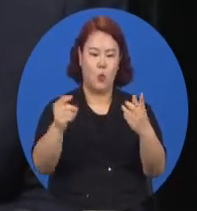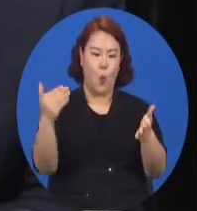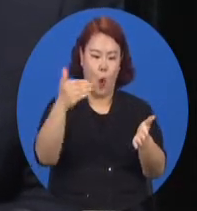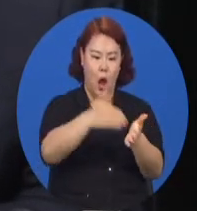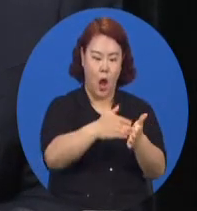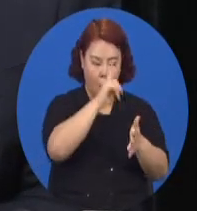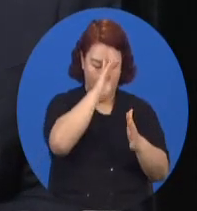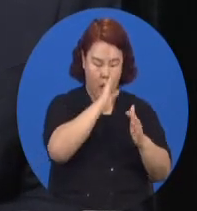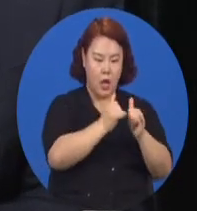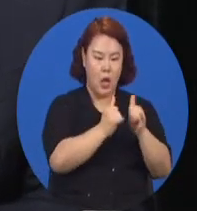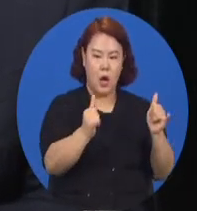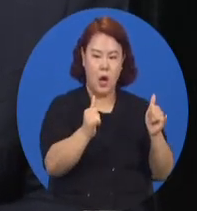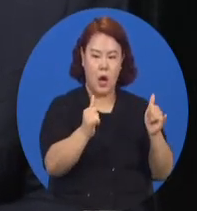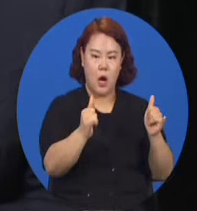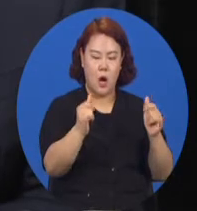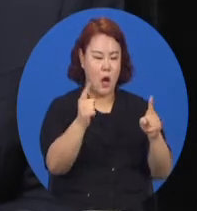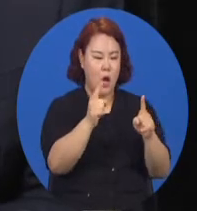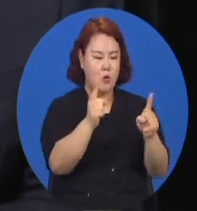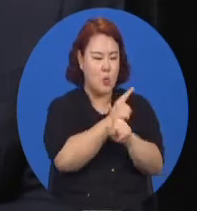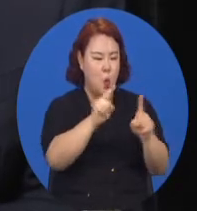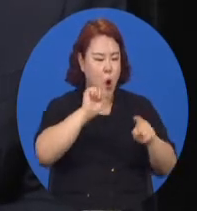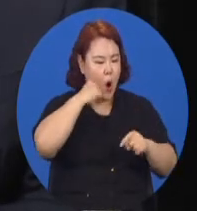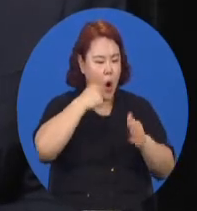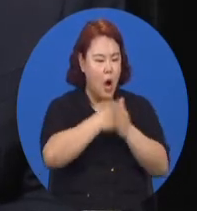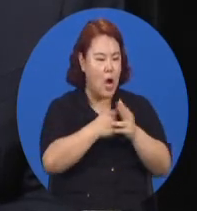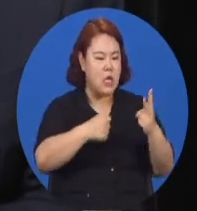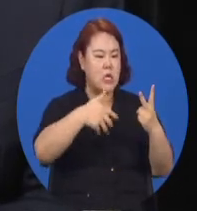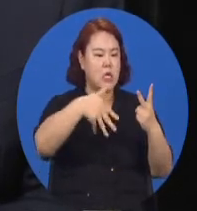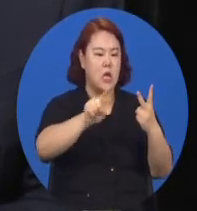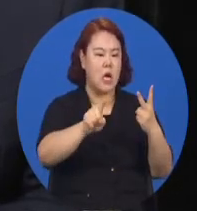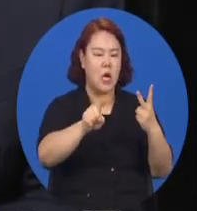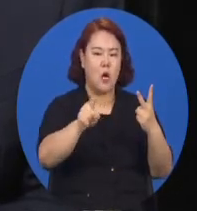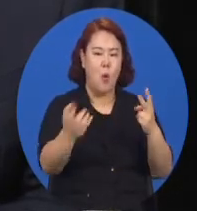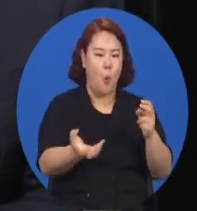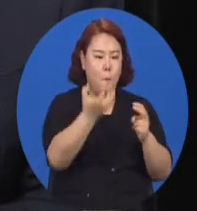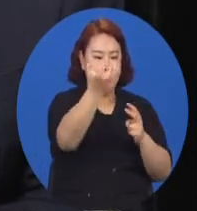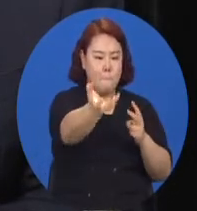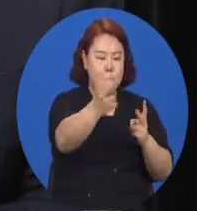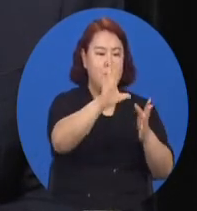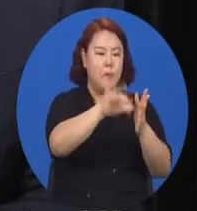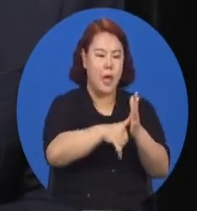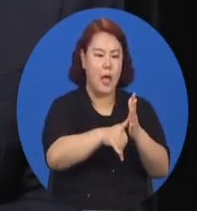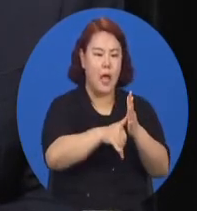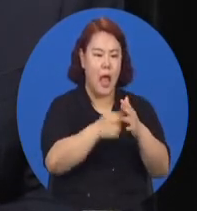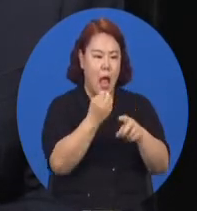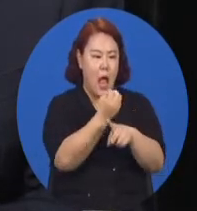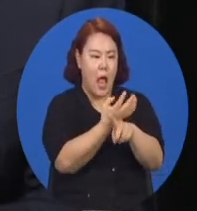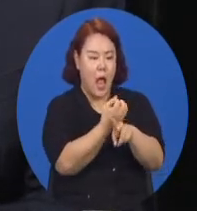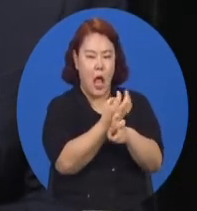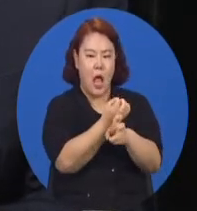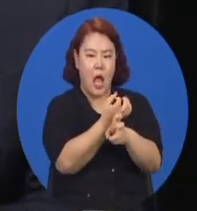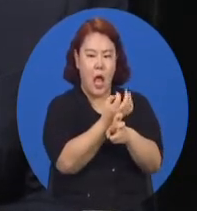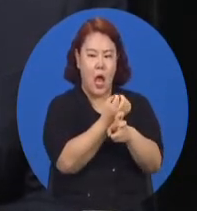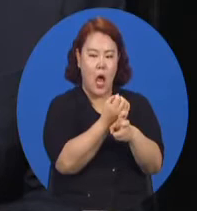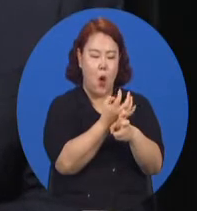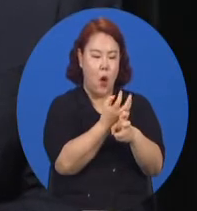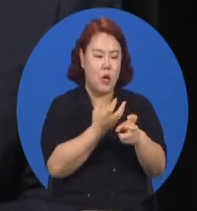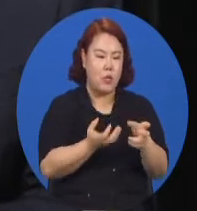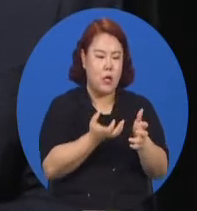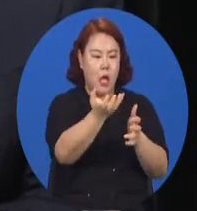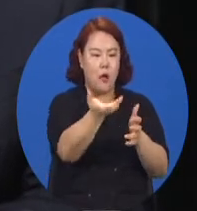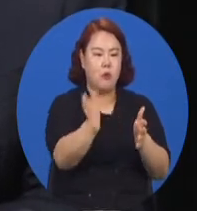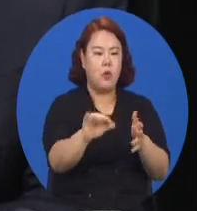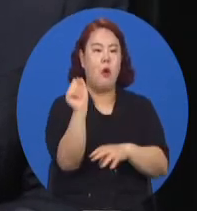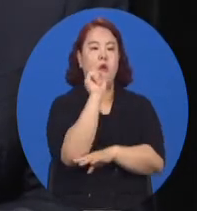환자가 처치가 곤란해서 2차 기원을 갈 경우에 앰뷸런스로 구송을 해야 되는데 기사가 없다는